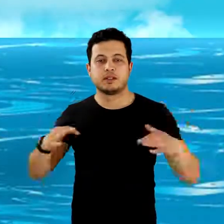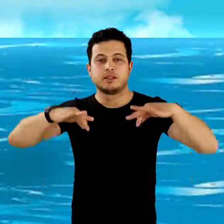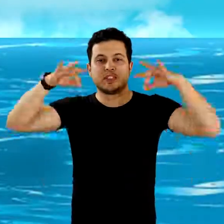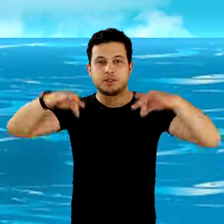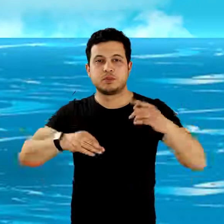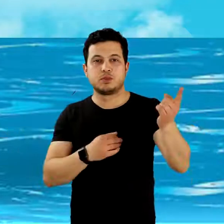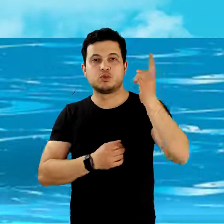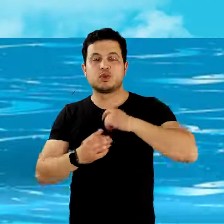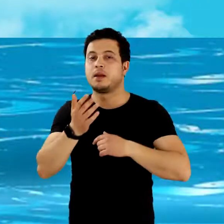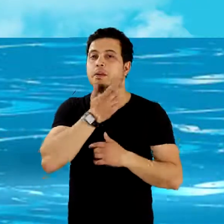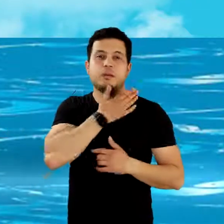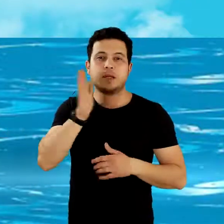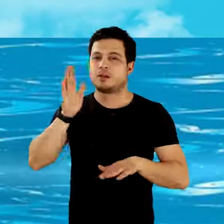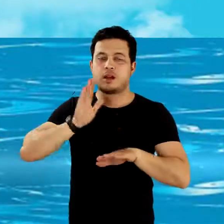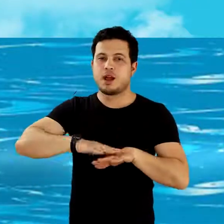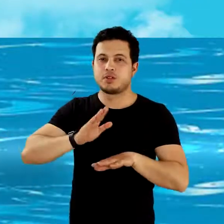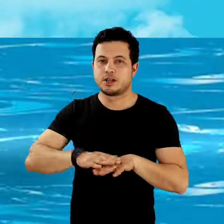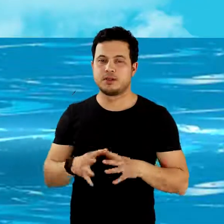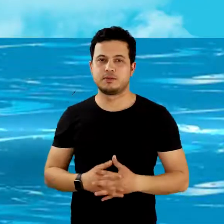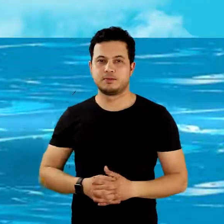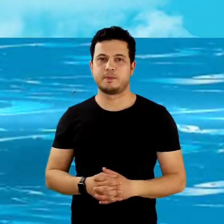kez bilemezlerse ne olacaktı?